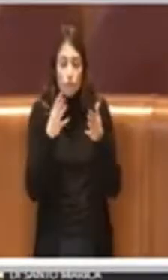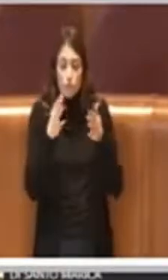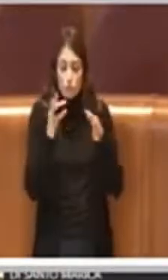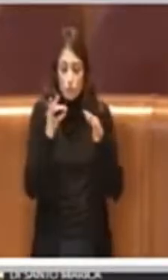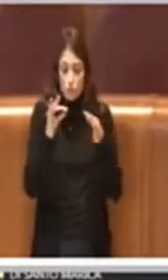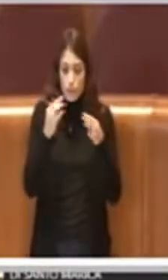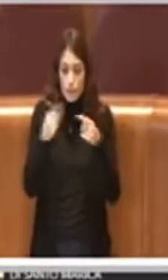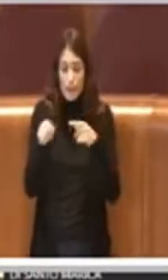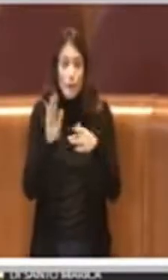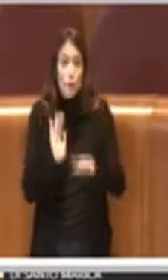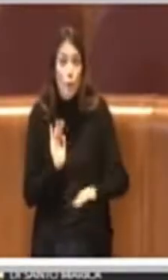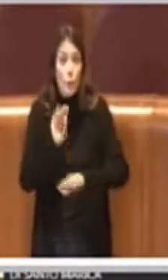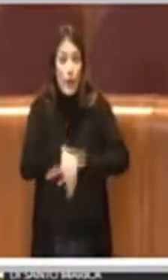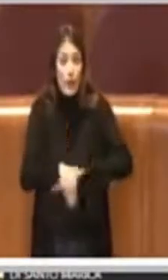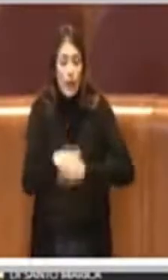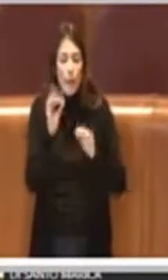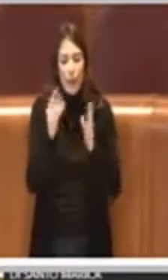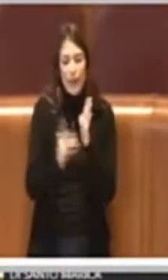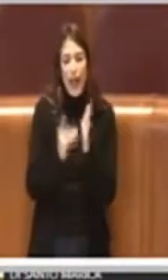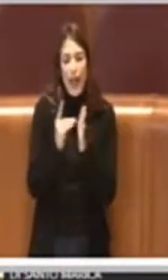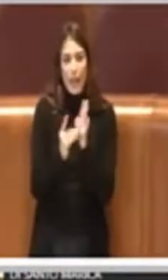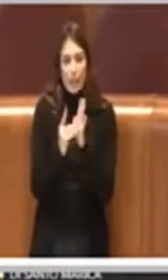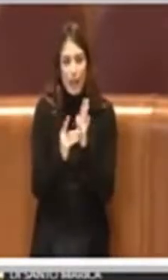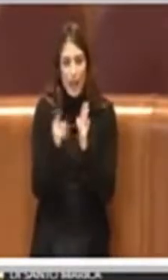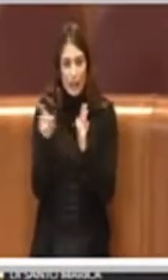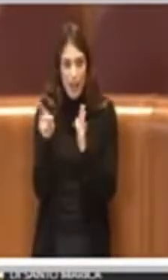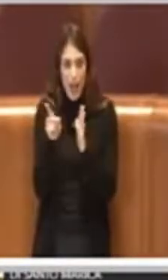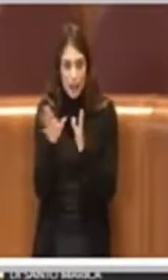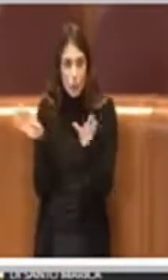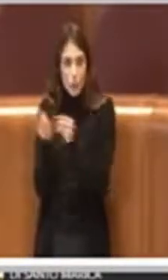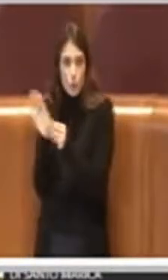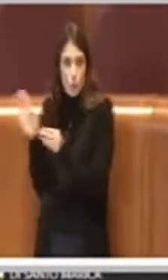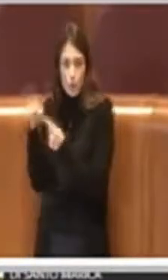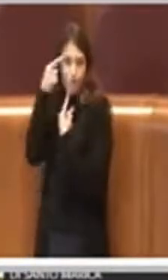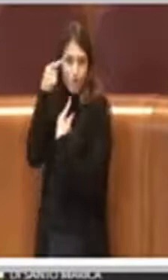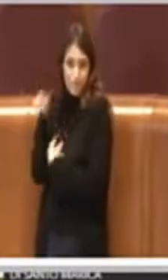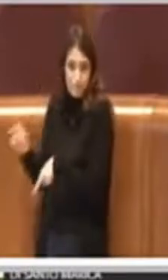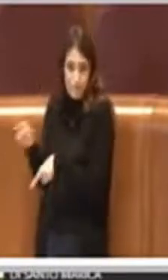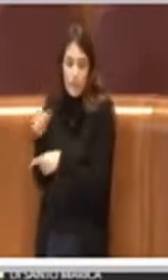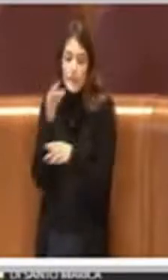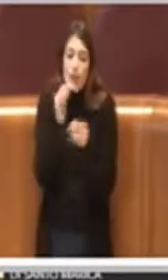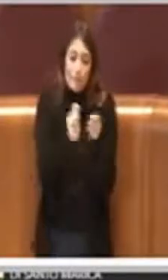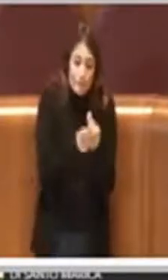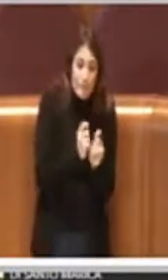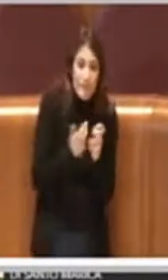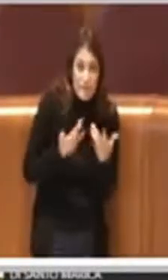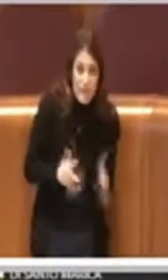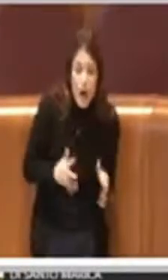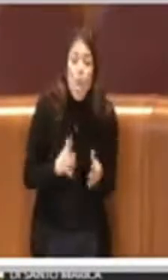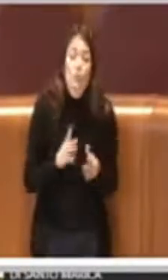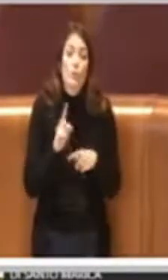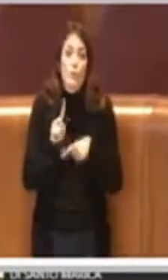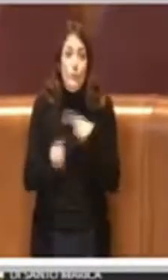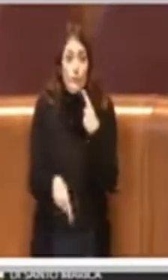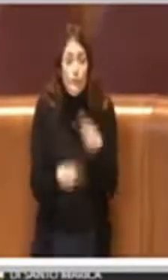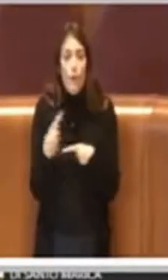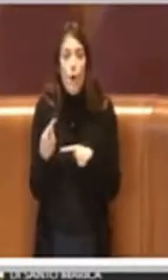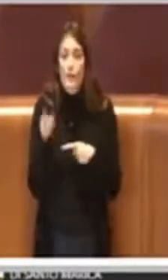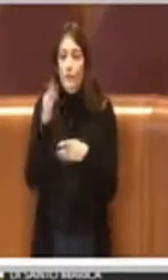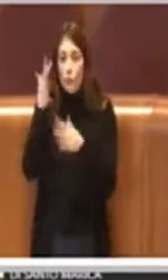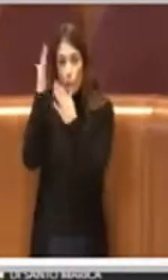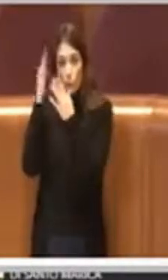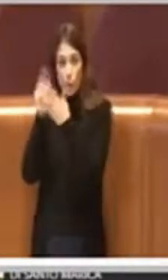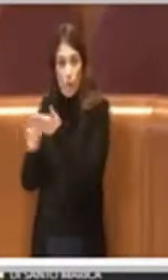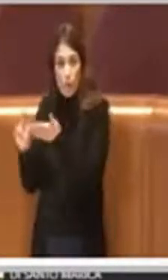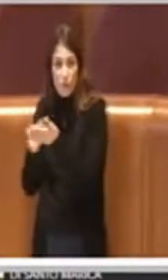stati superati dalla delibera di giunta e quindi sono state modificate queste osservazioni. Sotto suggerimento degli uffici